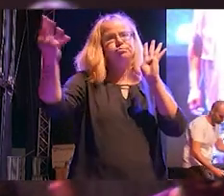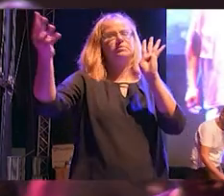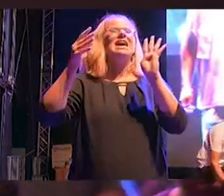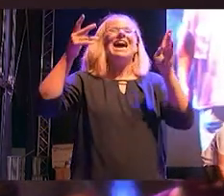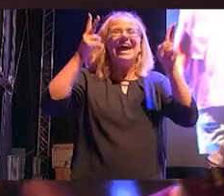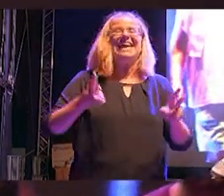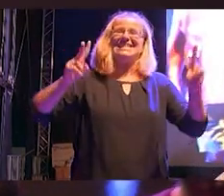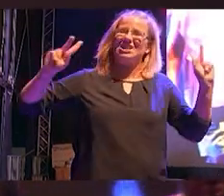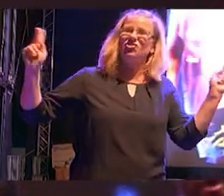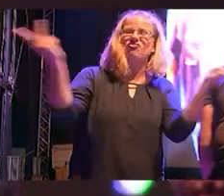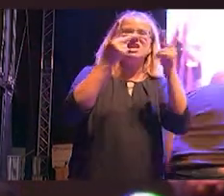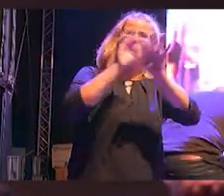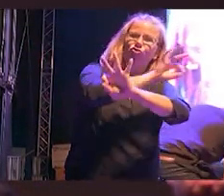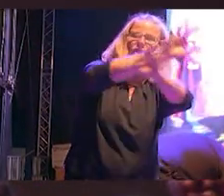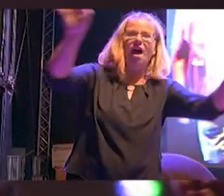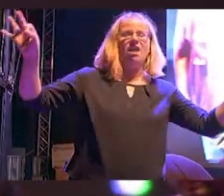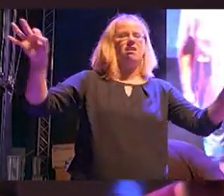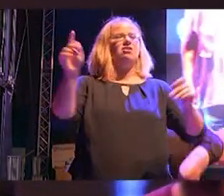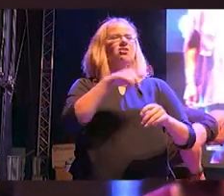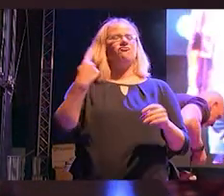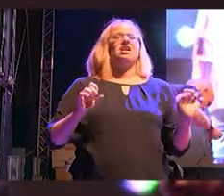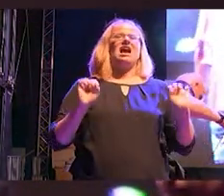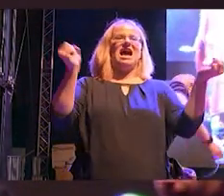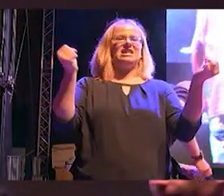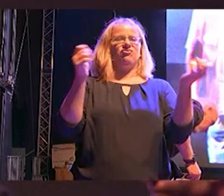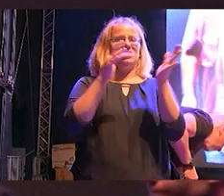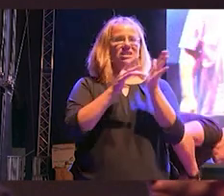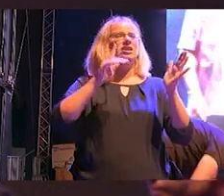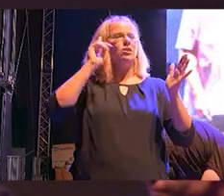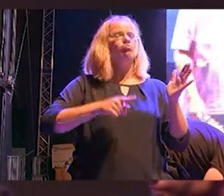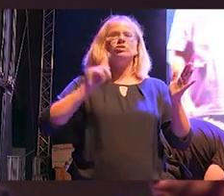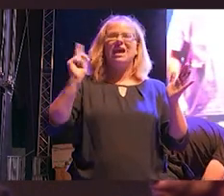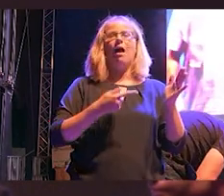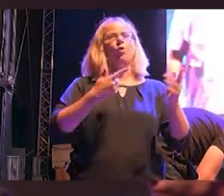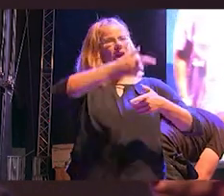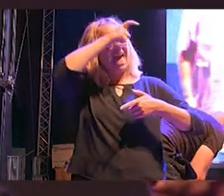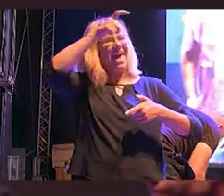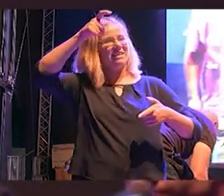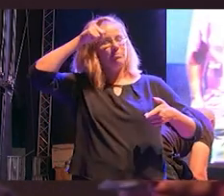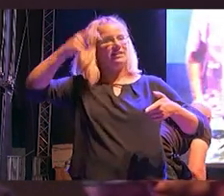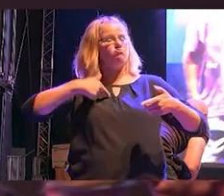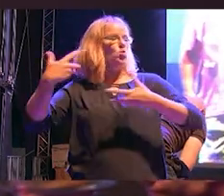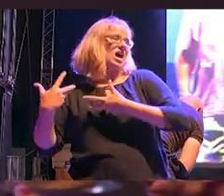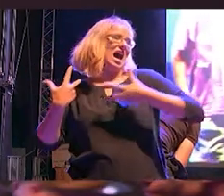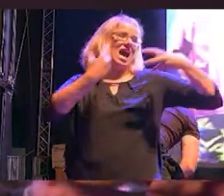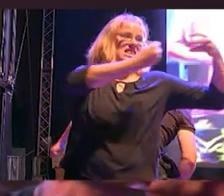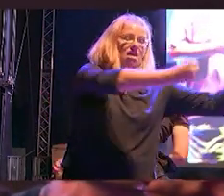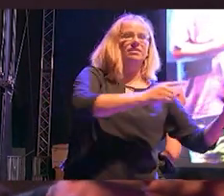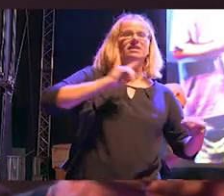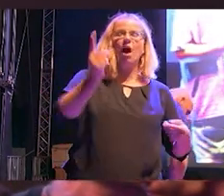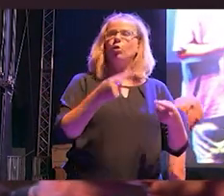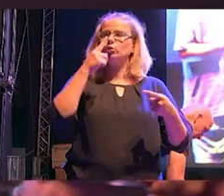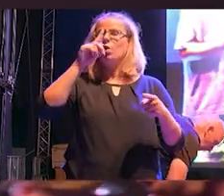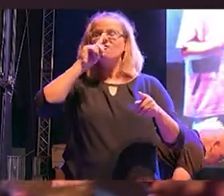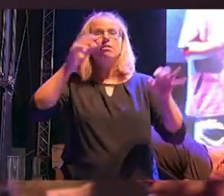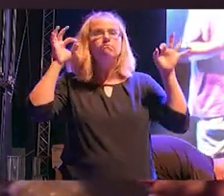alle ermöglicht. Wir AktivistInnen müssen endlich auch umfassend als ExpertInnen eingebunden werden und nicht nur dann